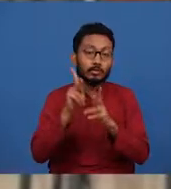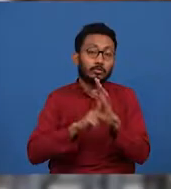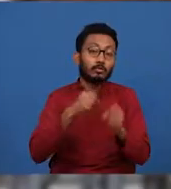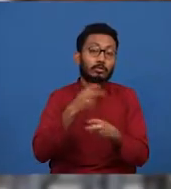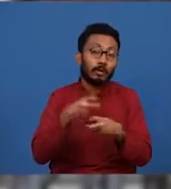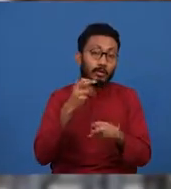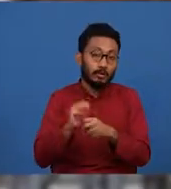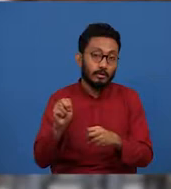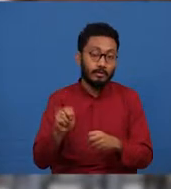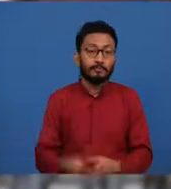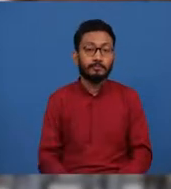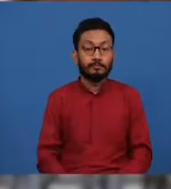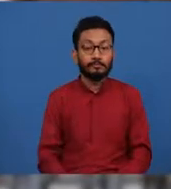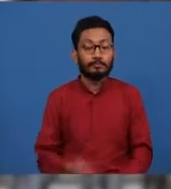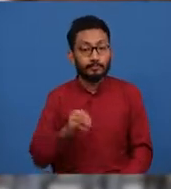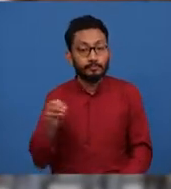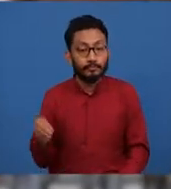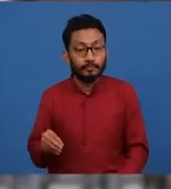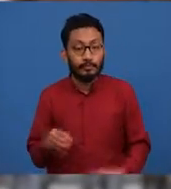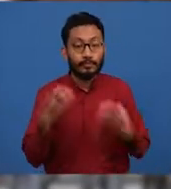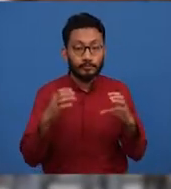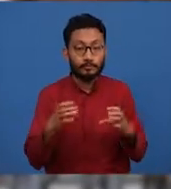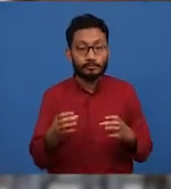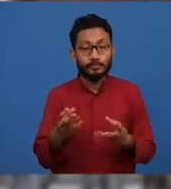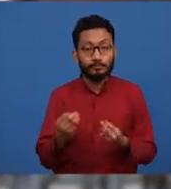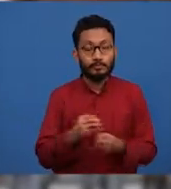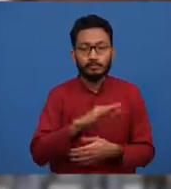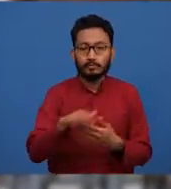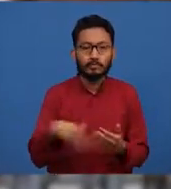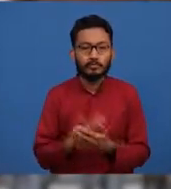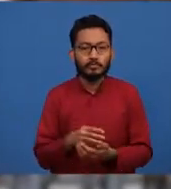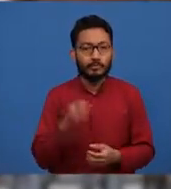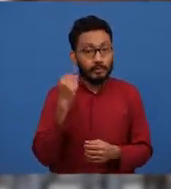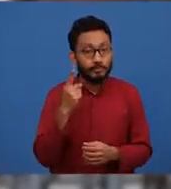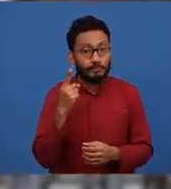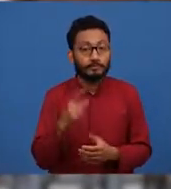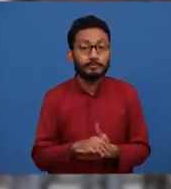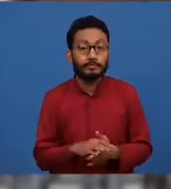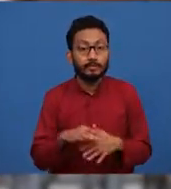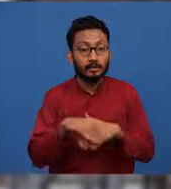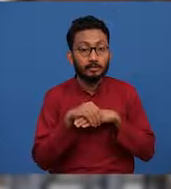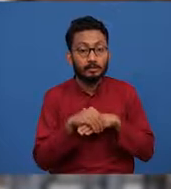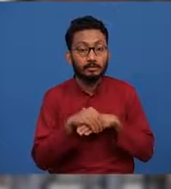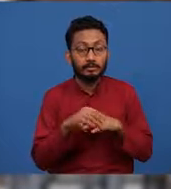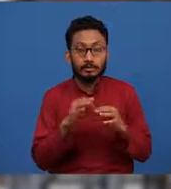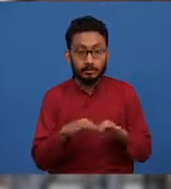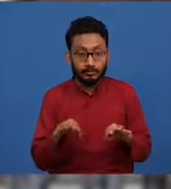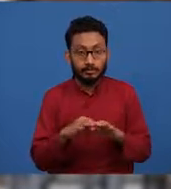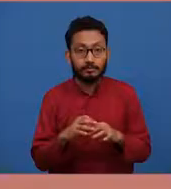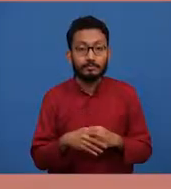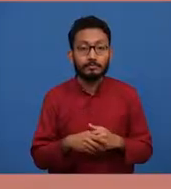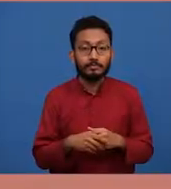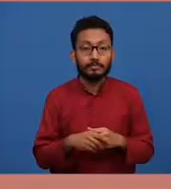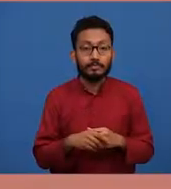Murid-murid, cikgu harap kamu sudah faham akan isi cerita yang telah kita baca sebentar